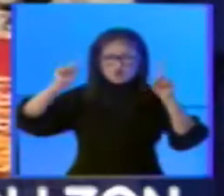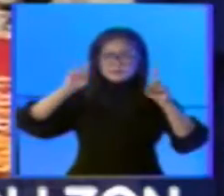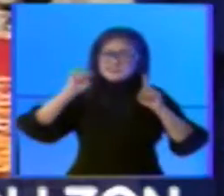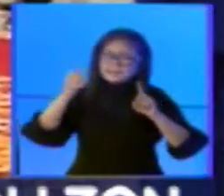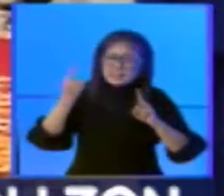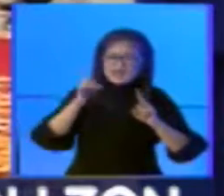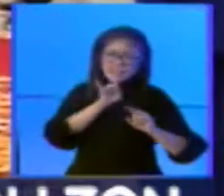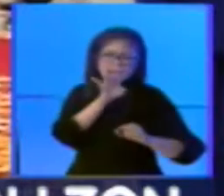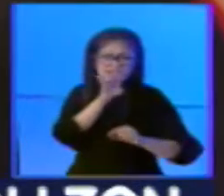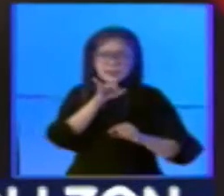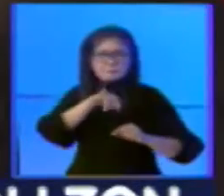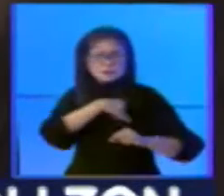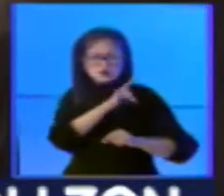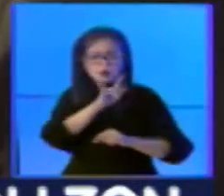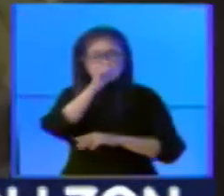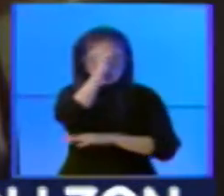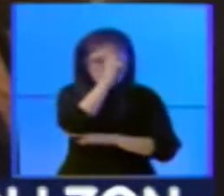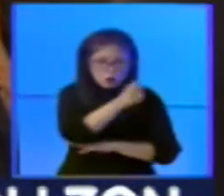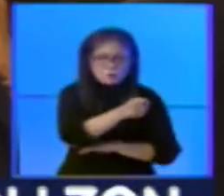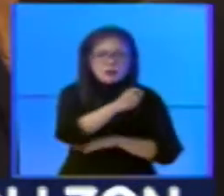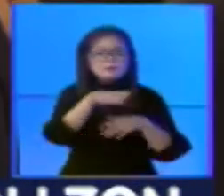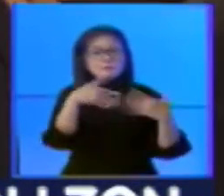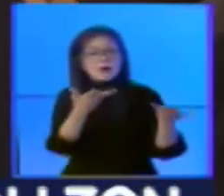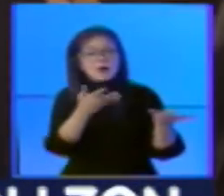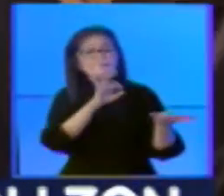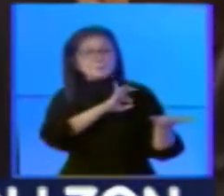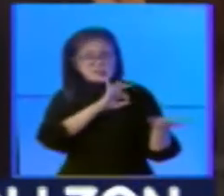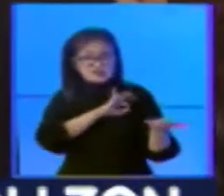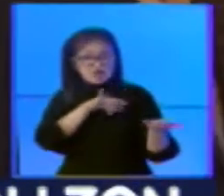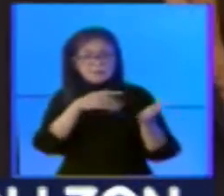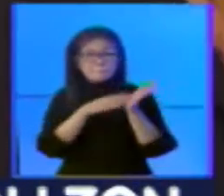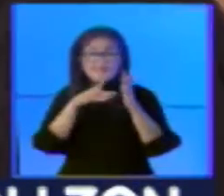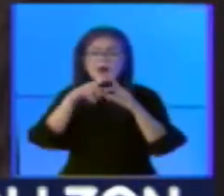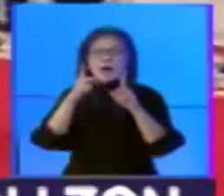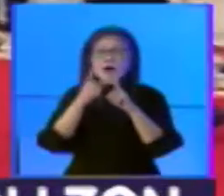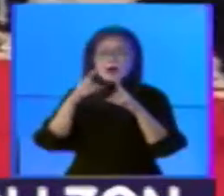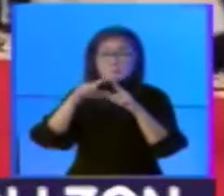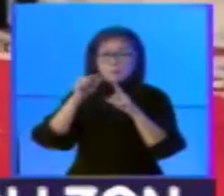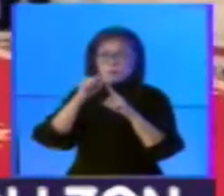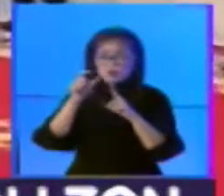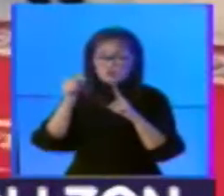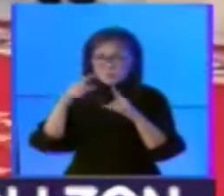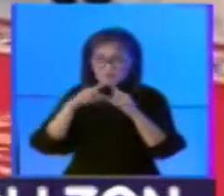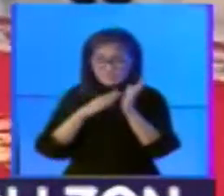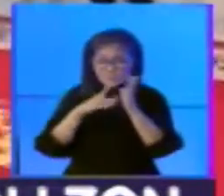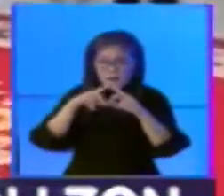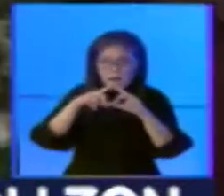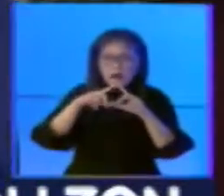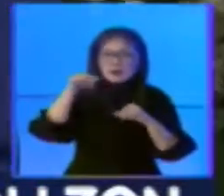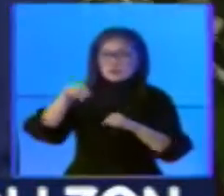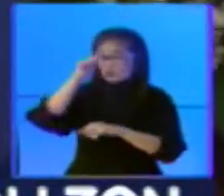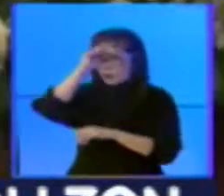mendapat kehormatan dianugerahi bintang Mahaputra Nararya dalam rangka memperingati hari ulang tahun ke-75 kemerdekaan